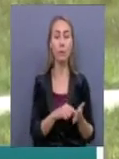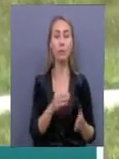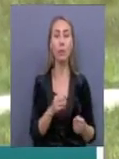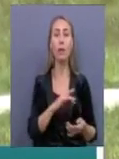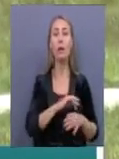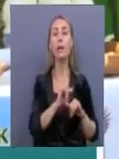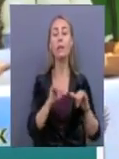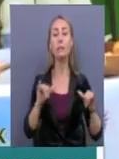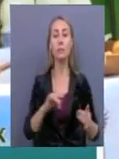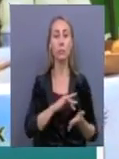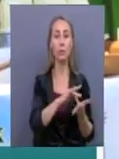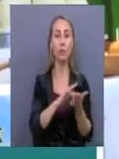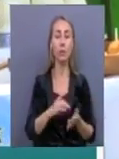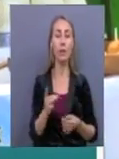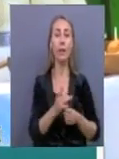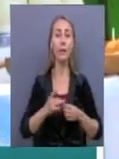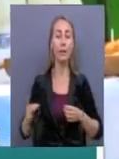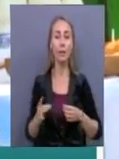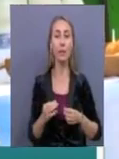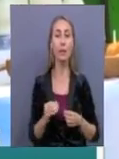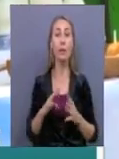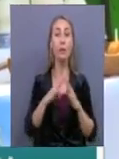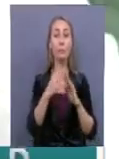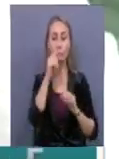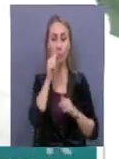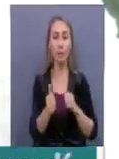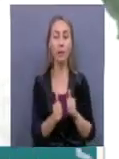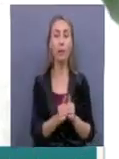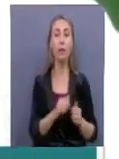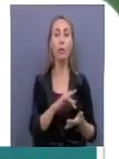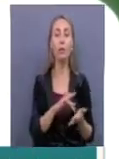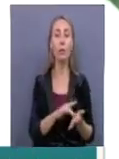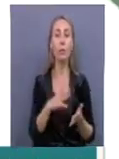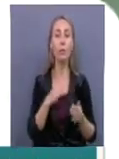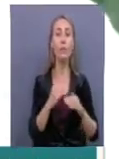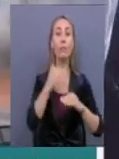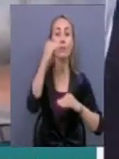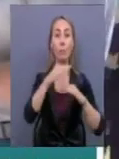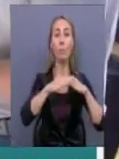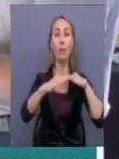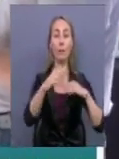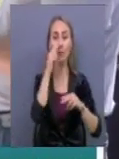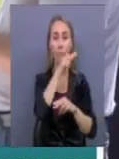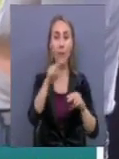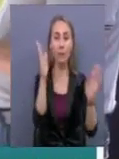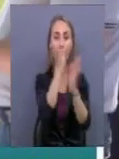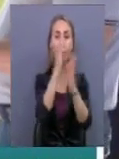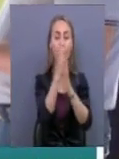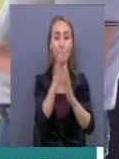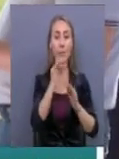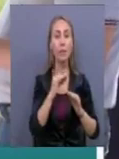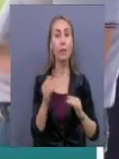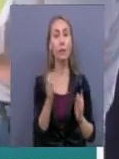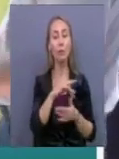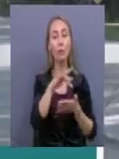тамашалауға арналған биіктен бақылау алаңы жобаланыпты. Бурабайда жол бойы кемпингтердің де саны артады. Жайлау этноауылы маусымдық жұмысын бастады.